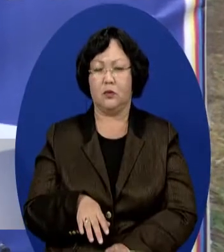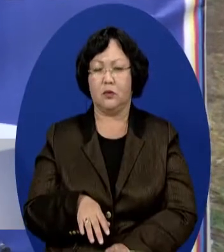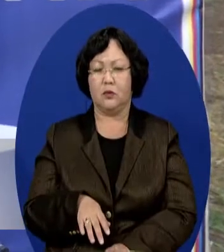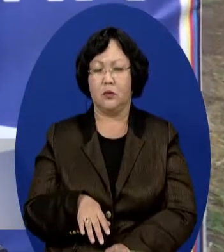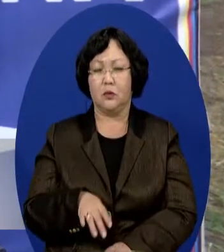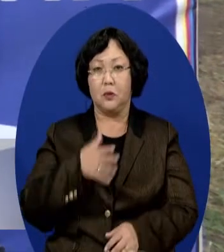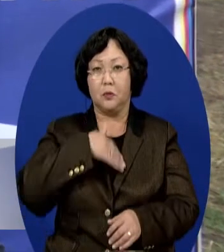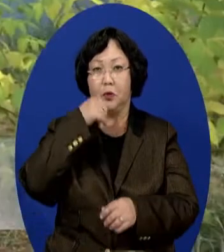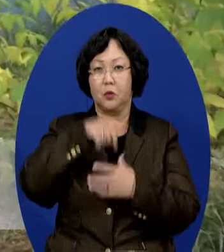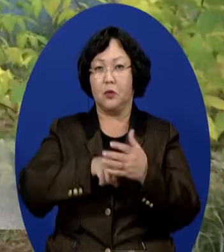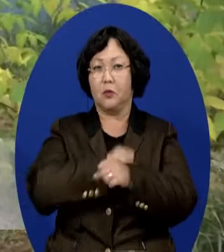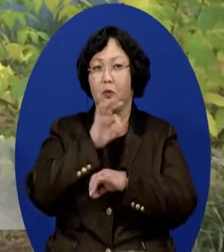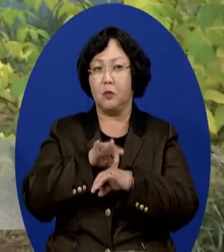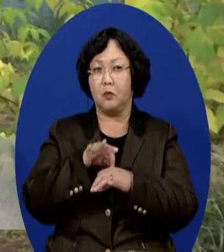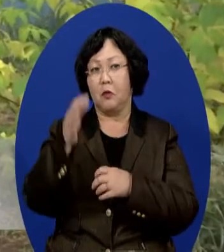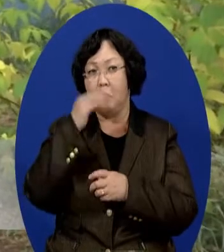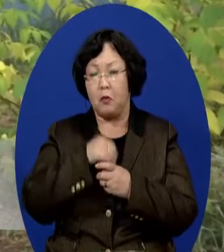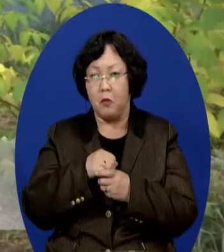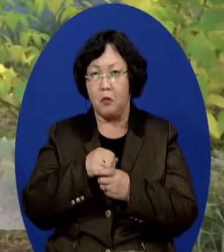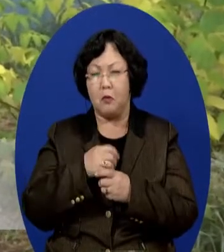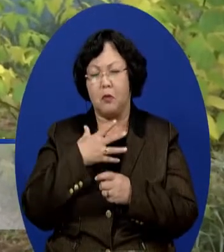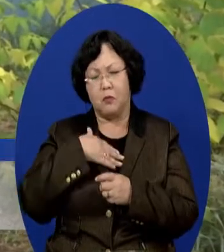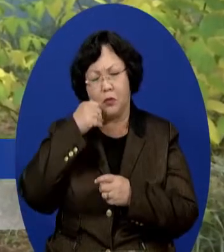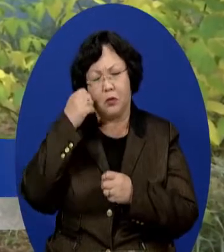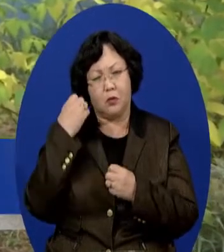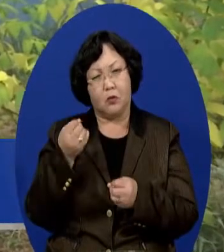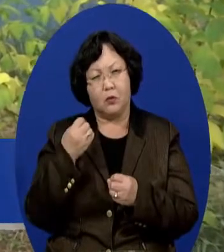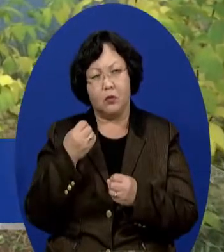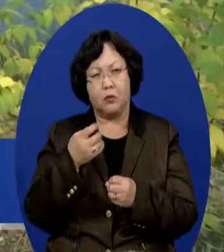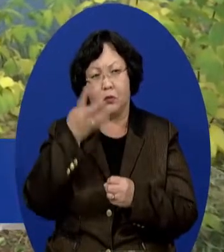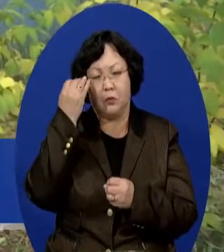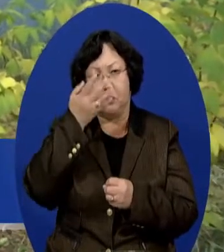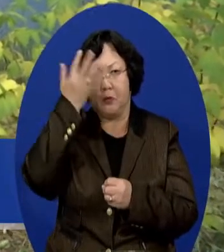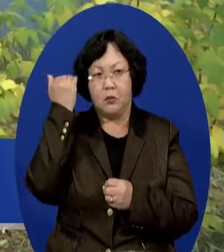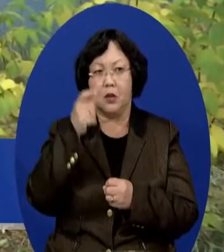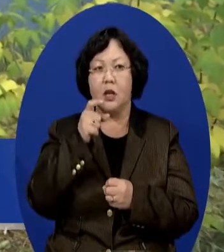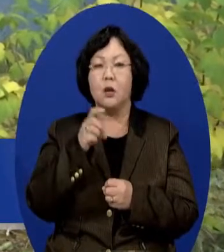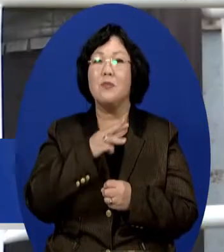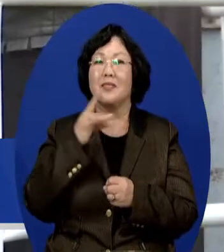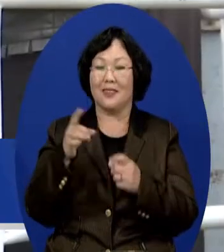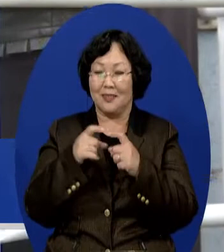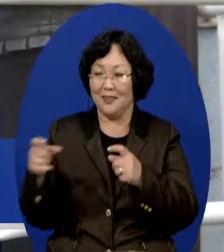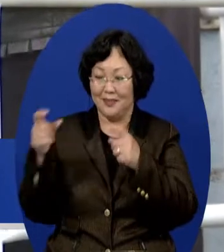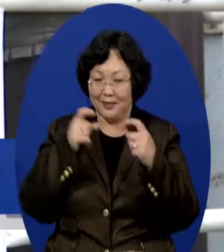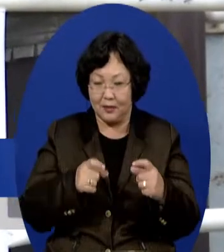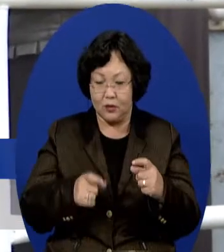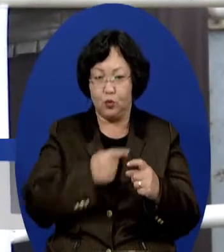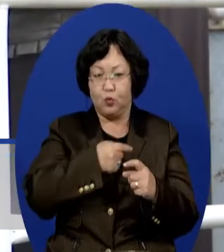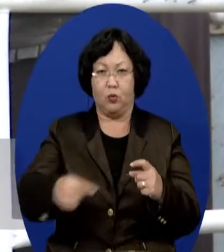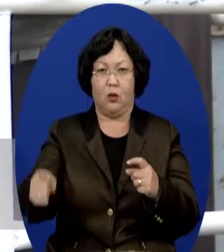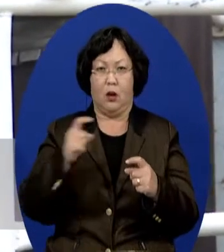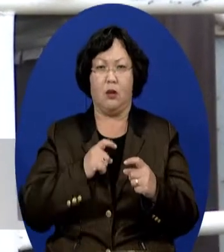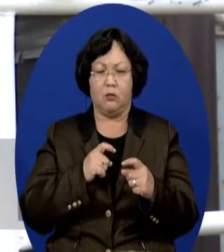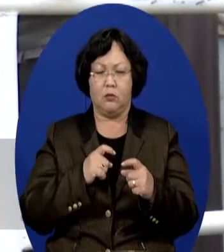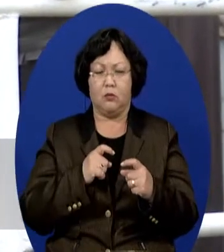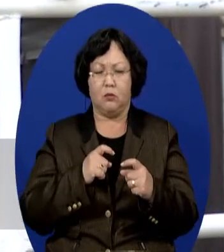бидний коронавирусны шинж тэмдэг аль хэдийнэ эхлээд 4-5 хонсон байхад эмийн сангийн түргэвчлсэн оншлуур сөрөг хариу гарч байж. Харин